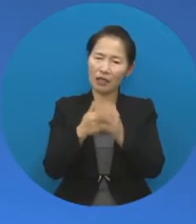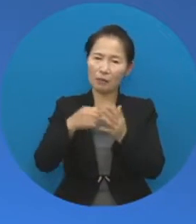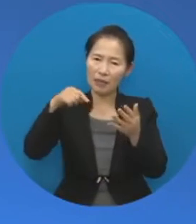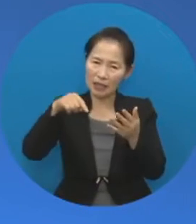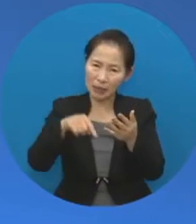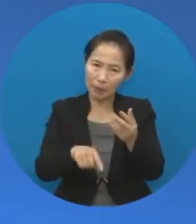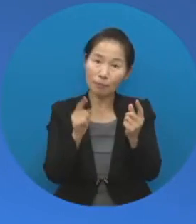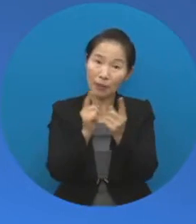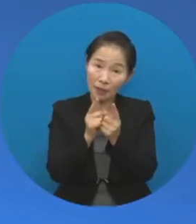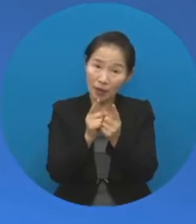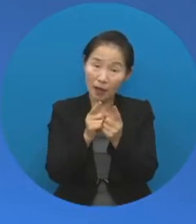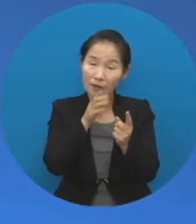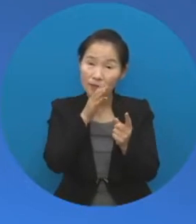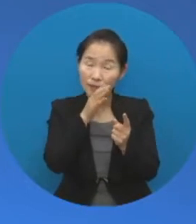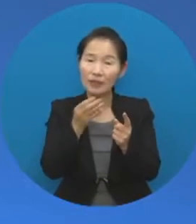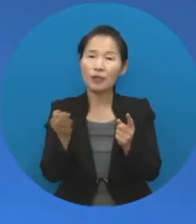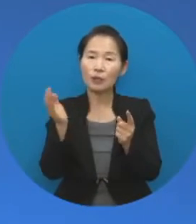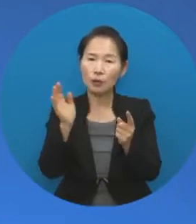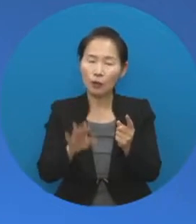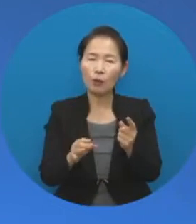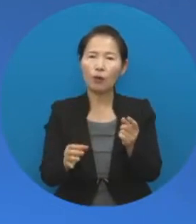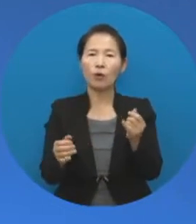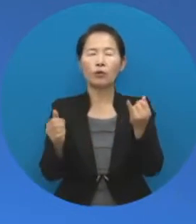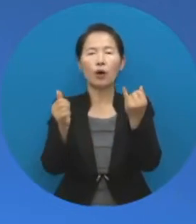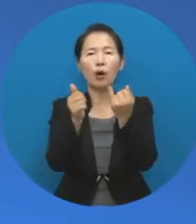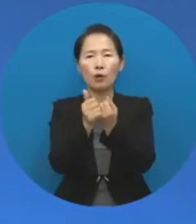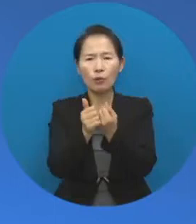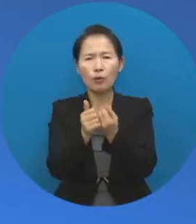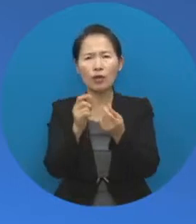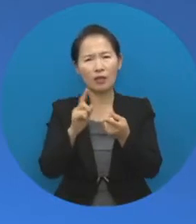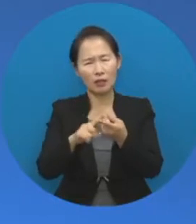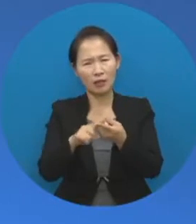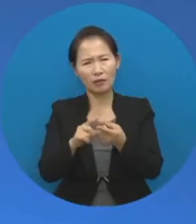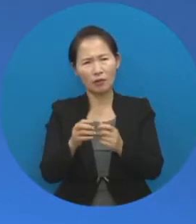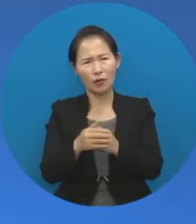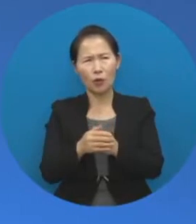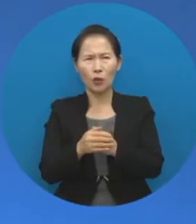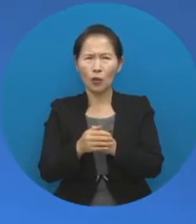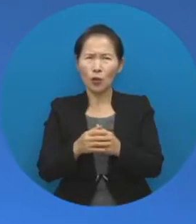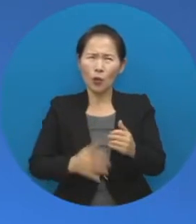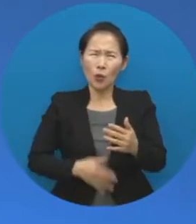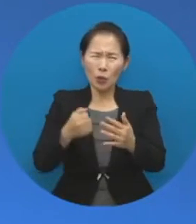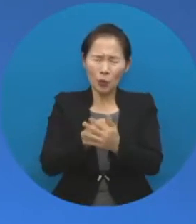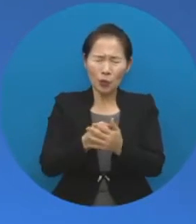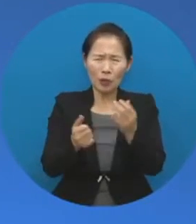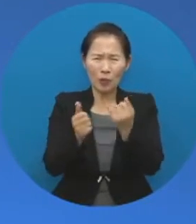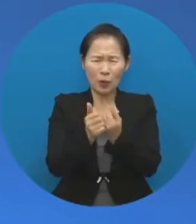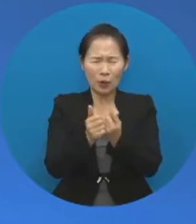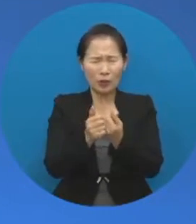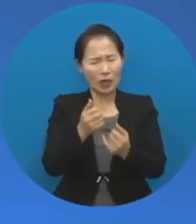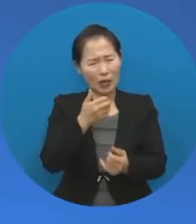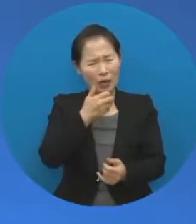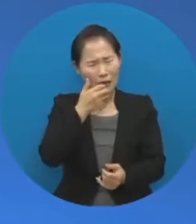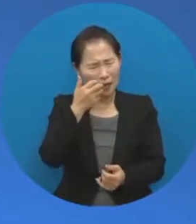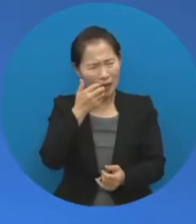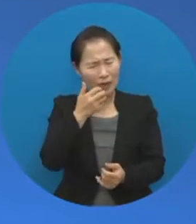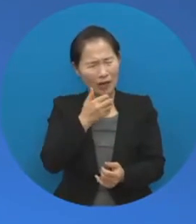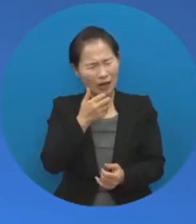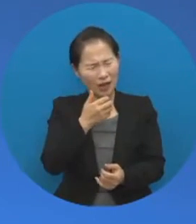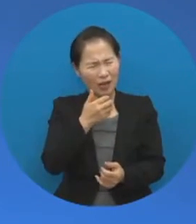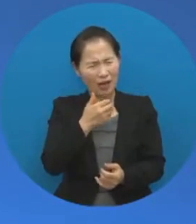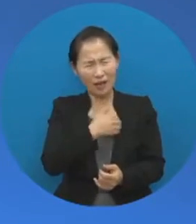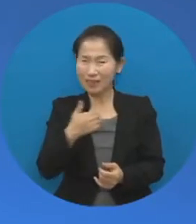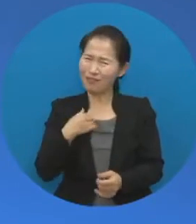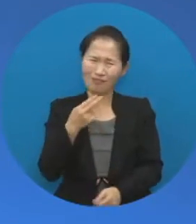뭔가 이렇게 결혼에 대한 근데 감히 결혼을 꿈꿀 수가 없었어요. 형제들이 나를 사랑할까?